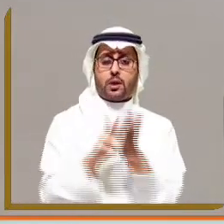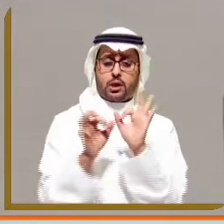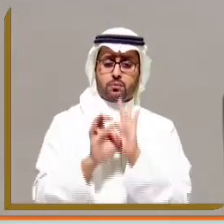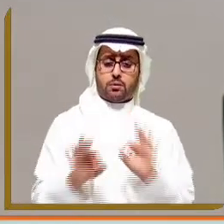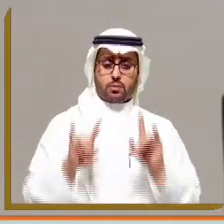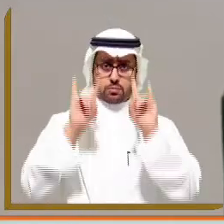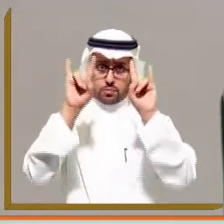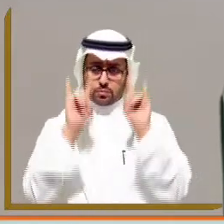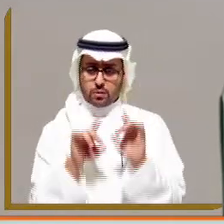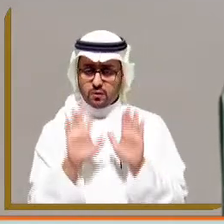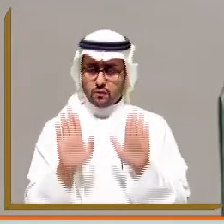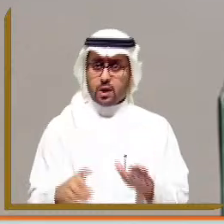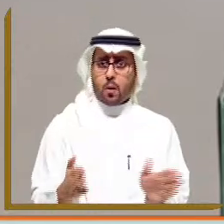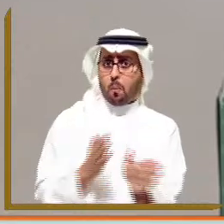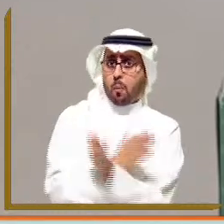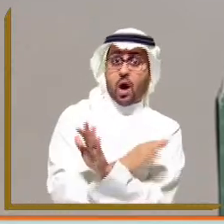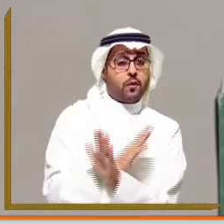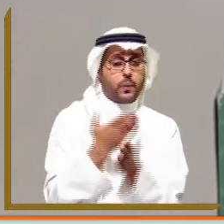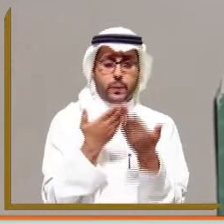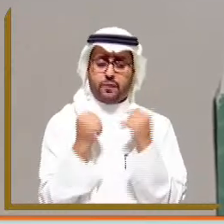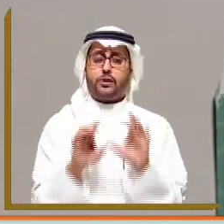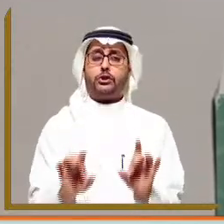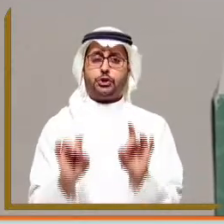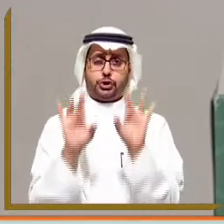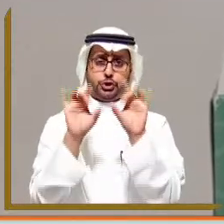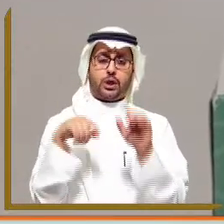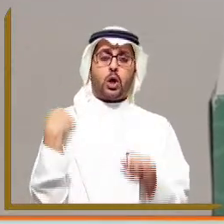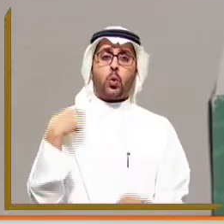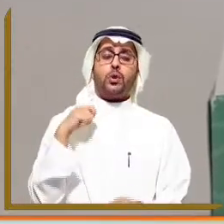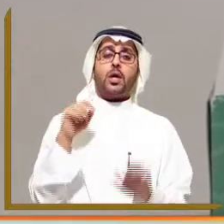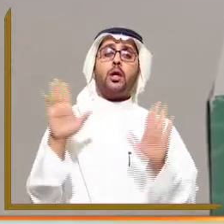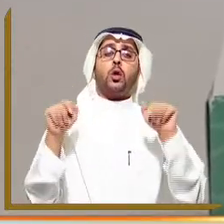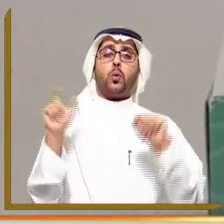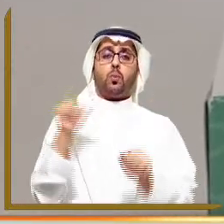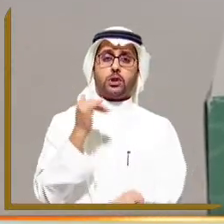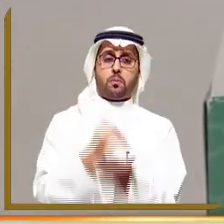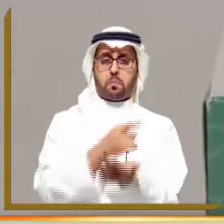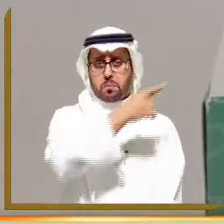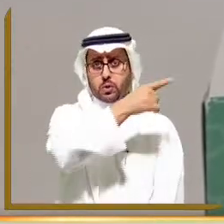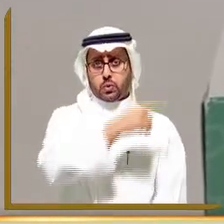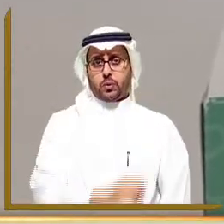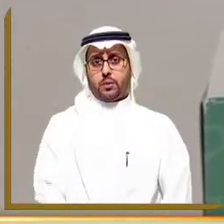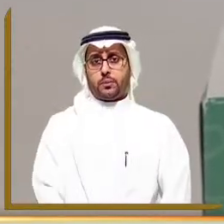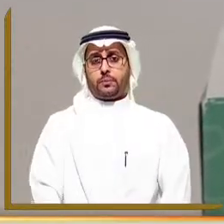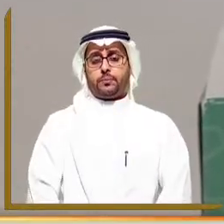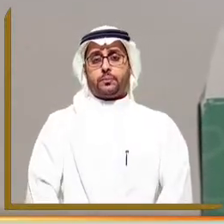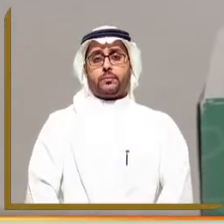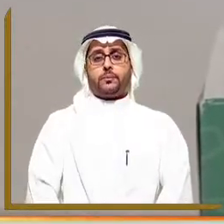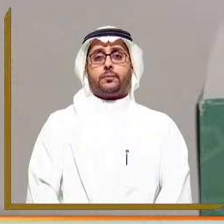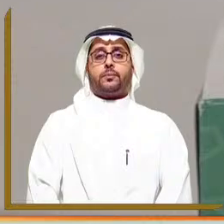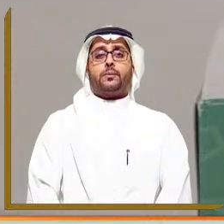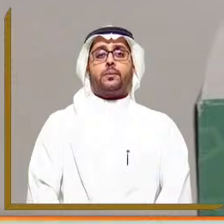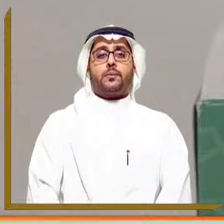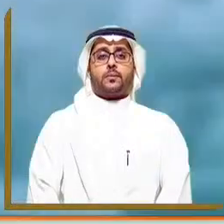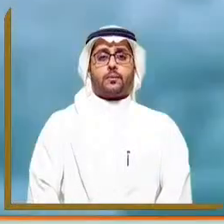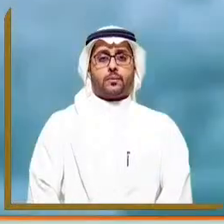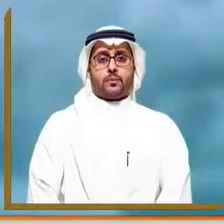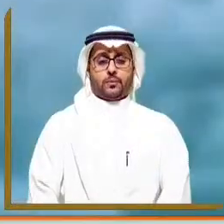الإجراءات الاحترازية التي أقرتها وزارة الشؤون الإسلامية والدعوة والإرشاد.